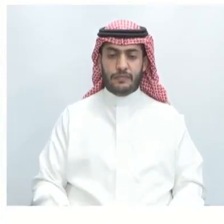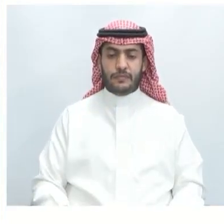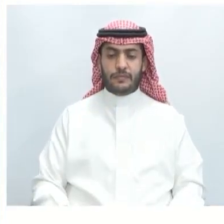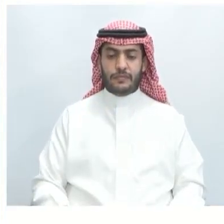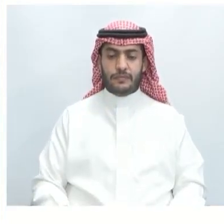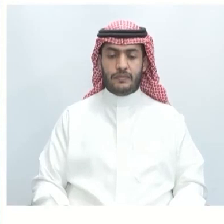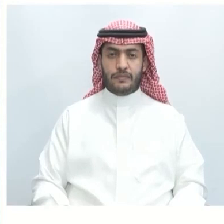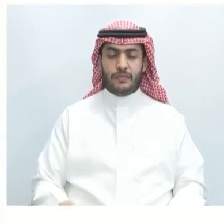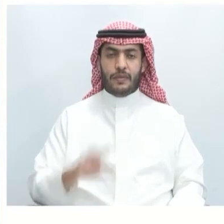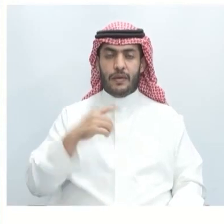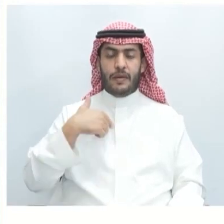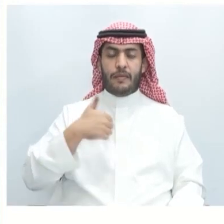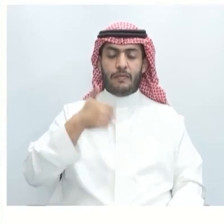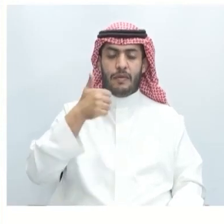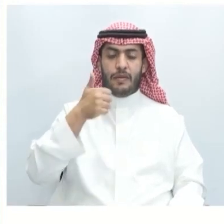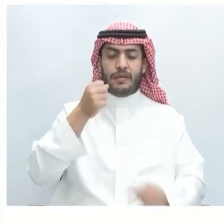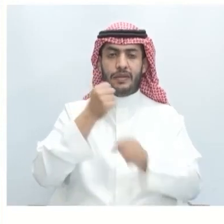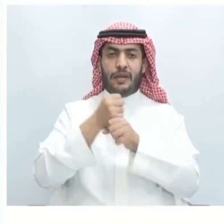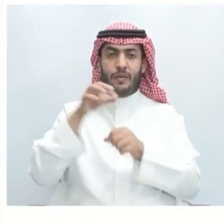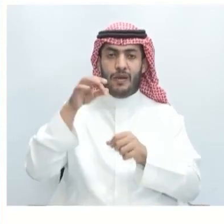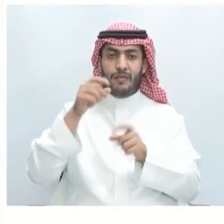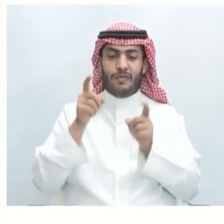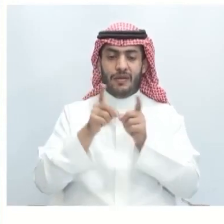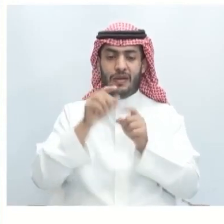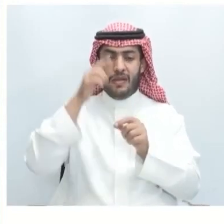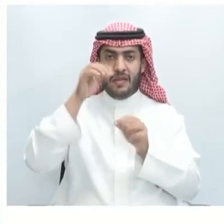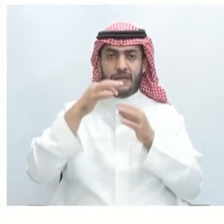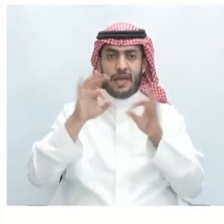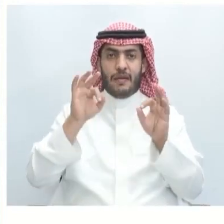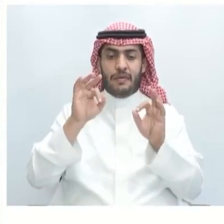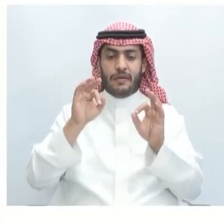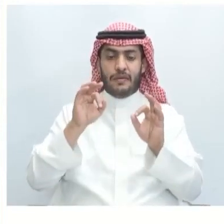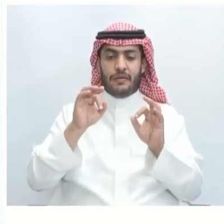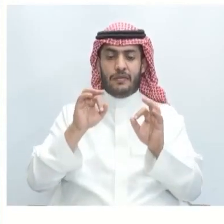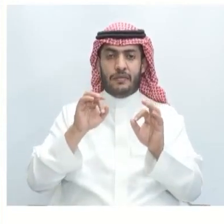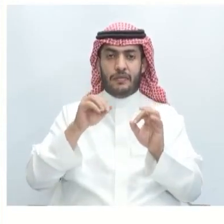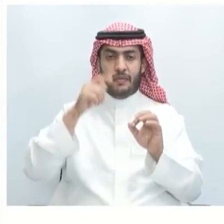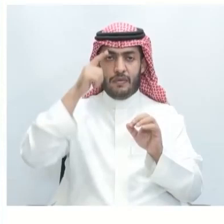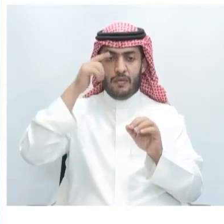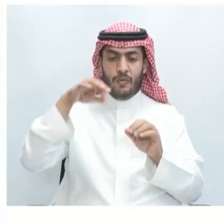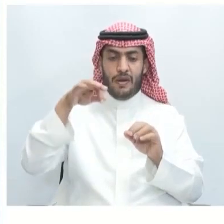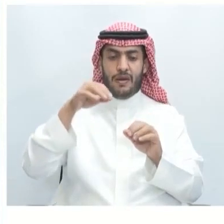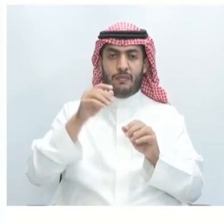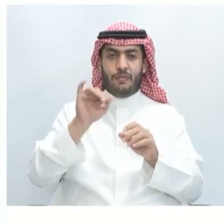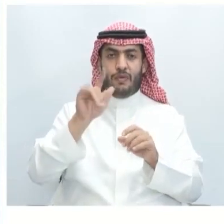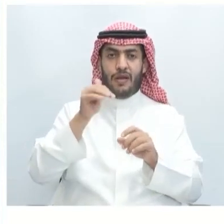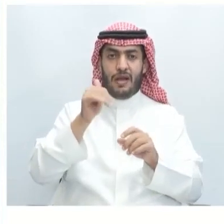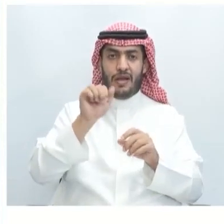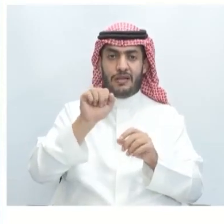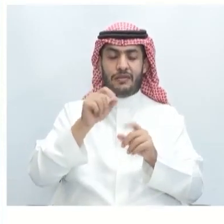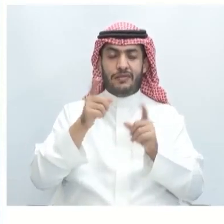الاخيره كيف يمكنك استخدام اوراق الملخص عند اكتمالها اذا اكتملت اوراق الملخص مثلا